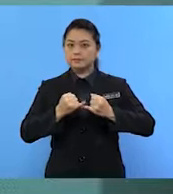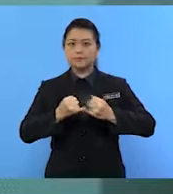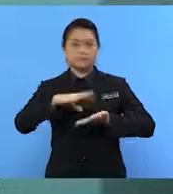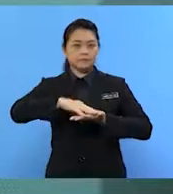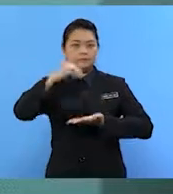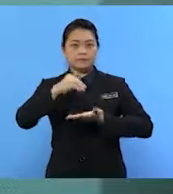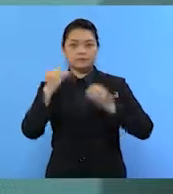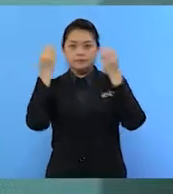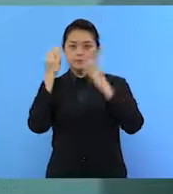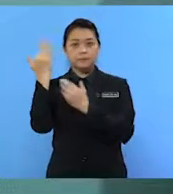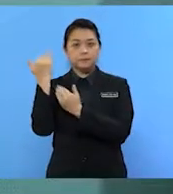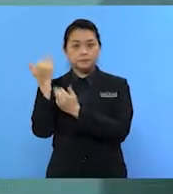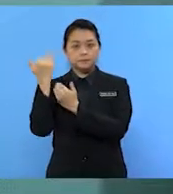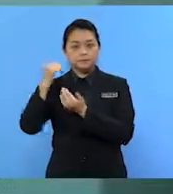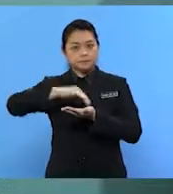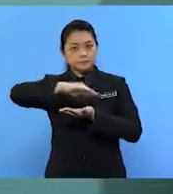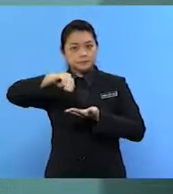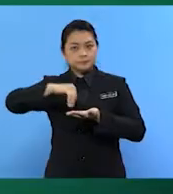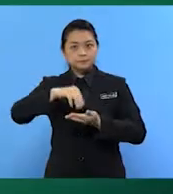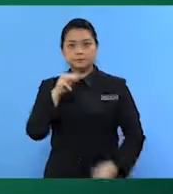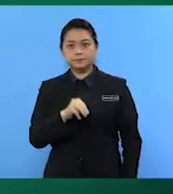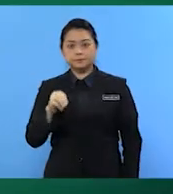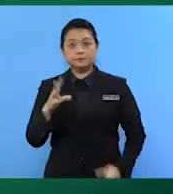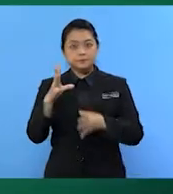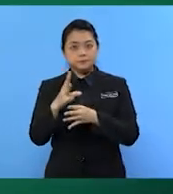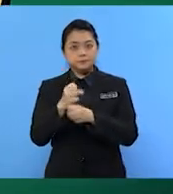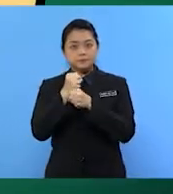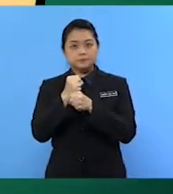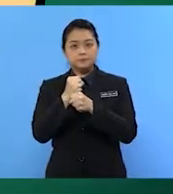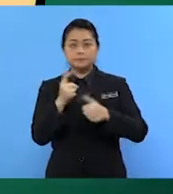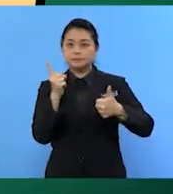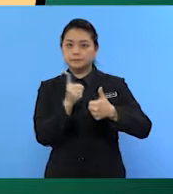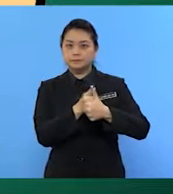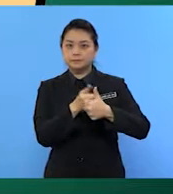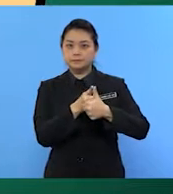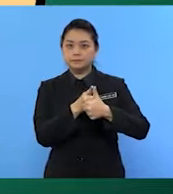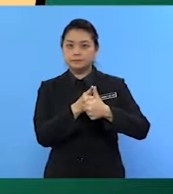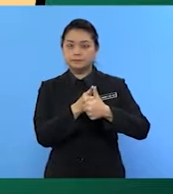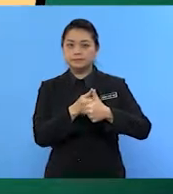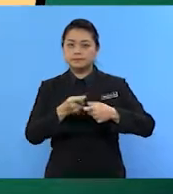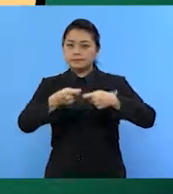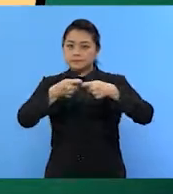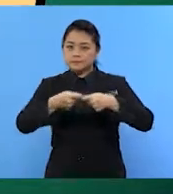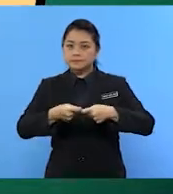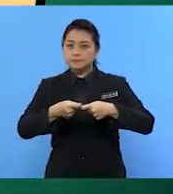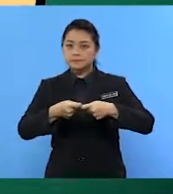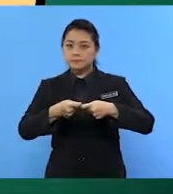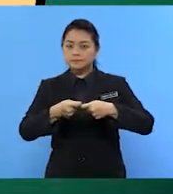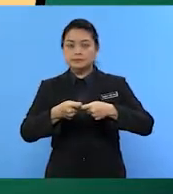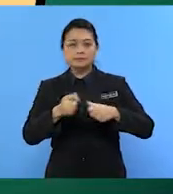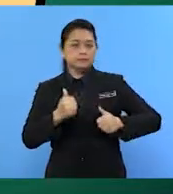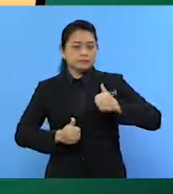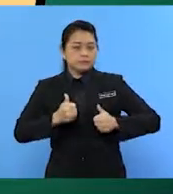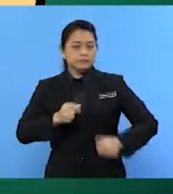pembelajaran, Cikgu berharap semua murid dapat yang pertama, menentukan sama